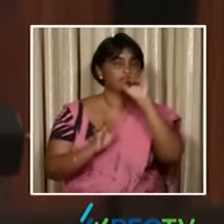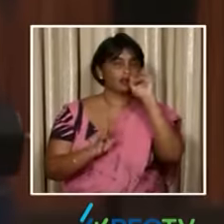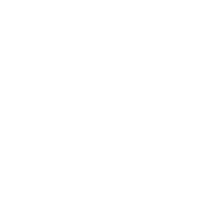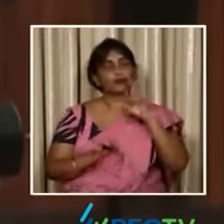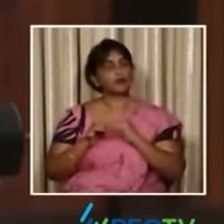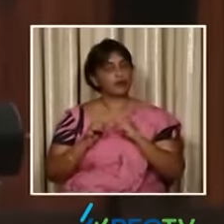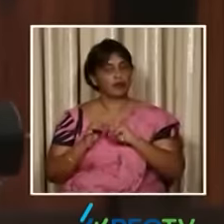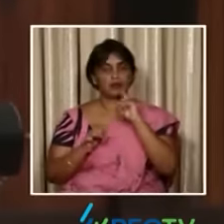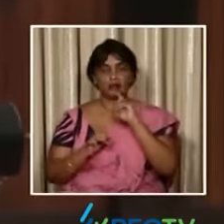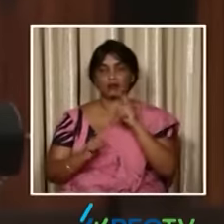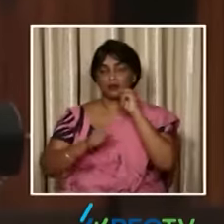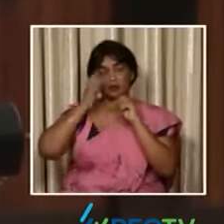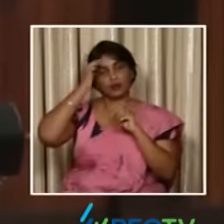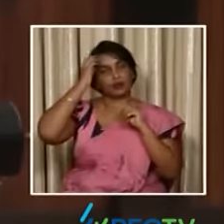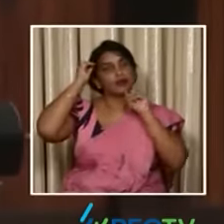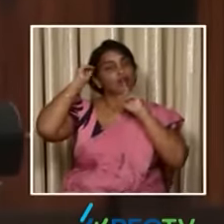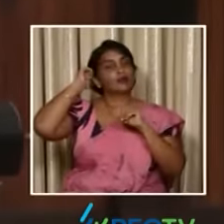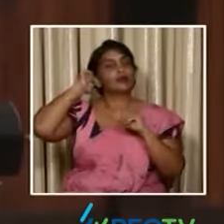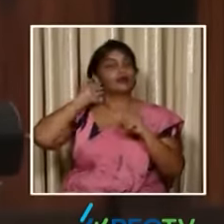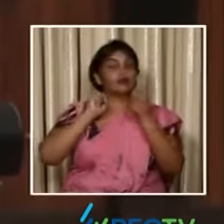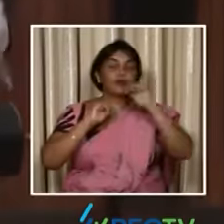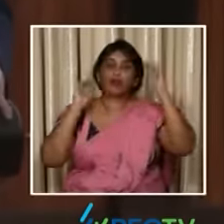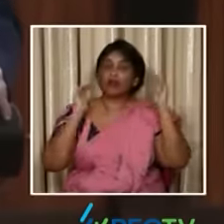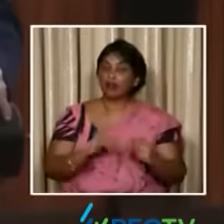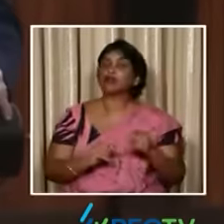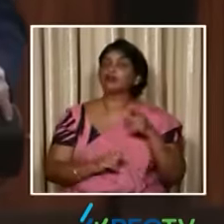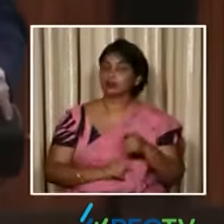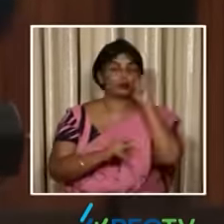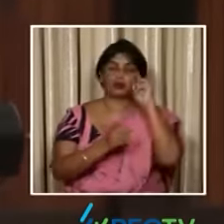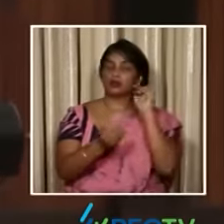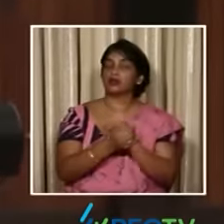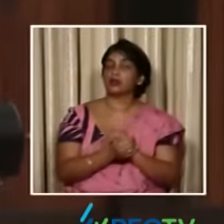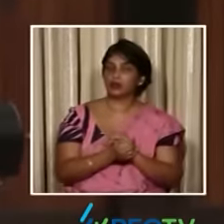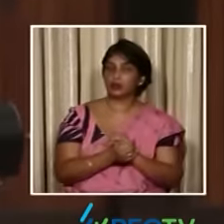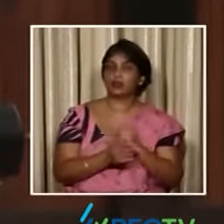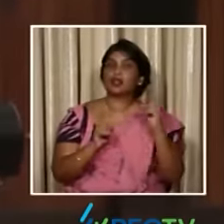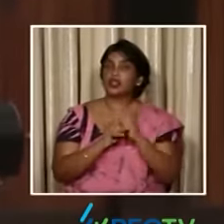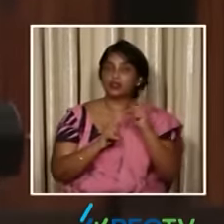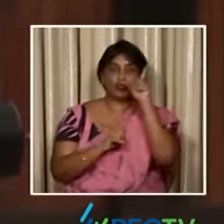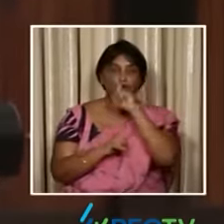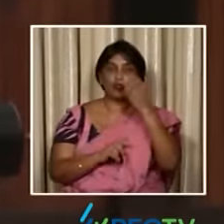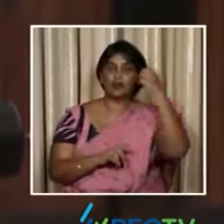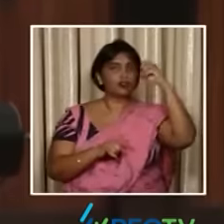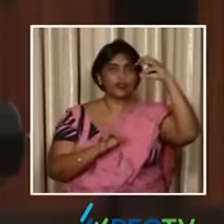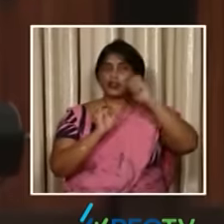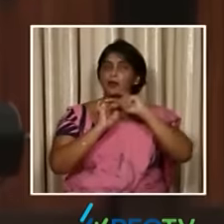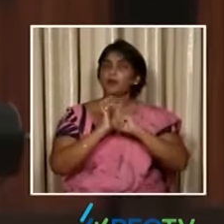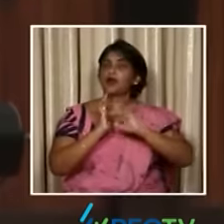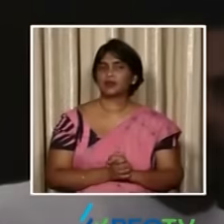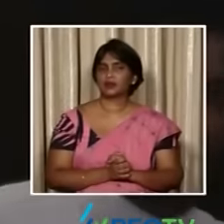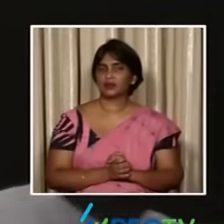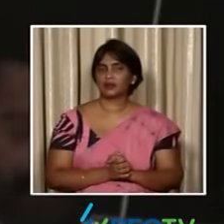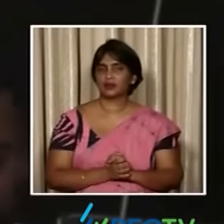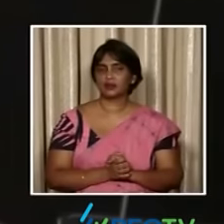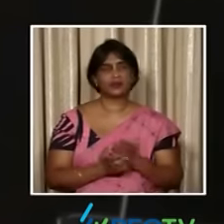සම්පූර්ණයෙන් බහලා ගාලා. පාරිභෝගික ඇමතිතුමා දැන් කොහොම මුල බිල අඩු කර ගැනීම තමයි මේකේ ප්‍රතිපත්තිය. දෙසැම්බර් මාසේ තිබ්බා විදුලියේ බිල අඩු කරන්න. හැබැයි අඩු කරේ